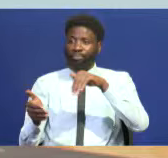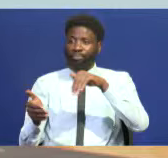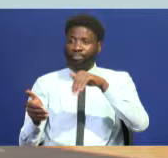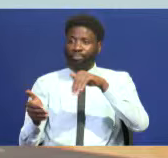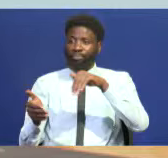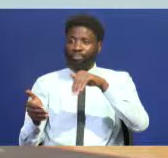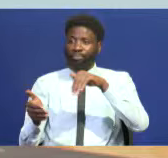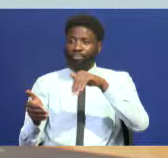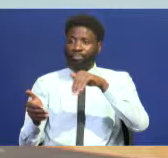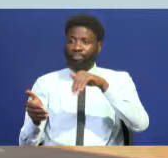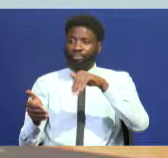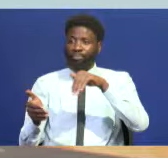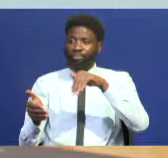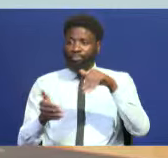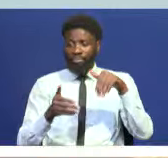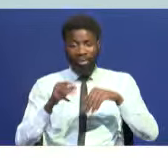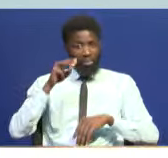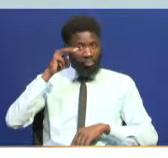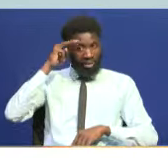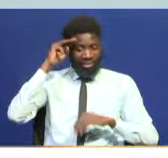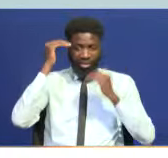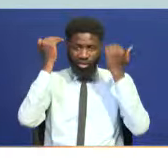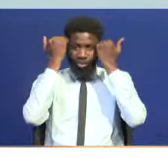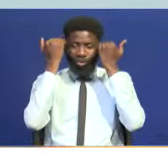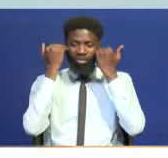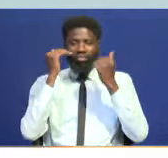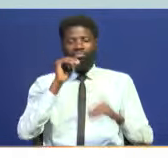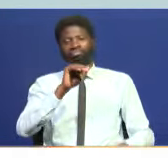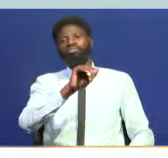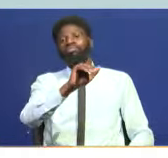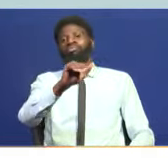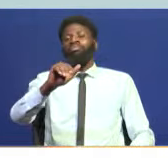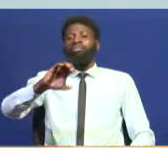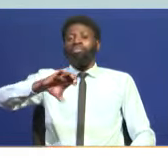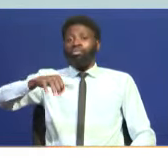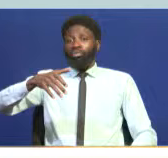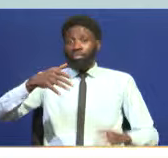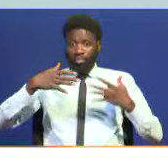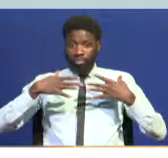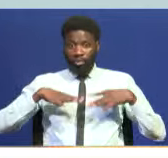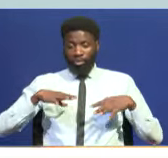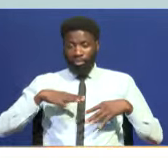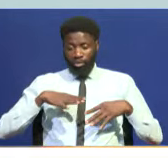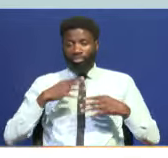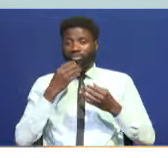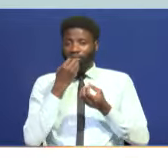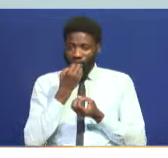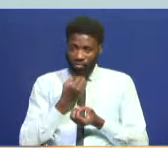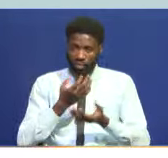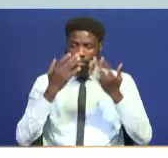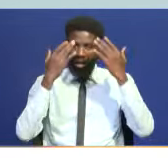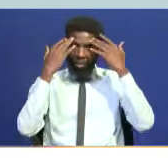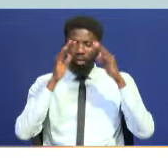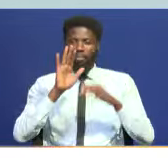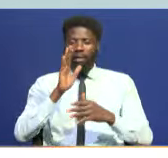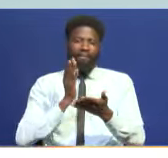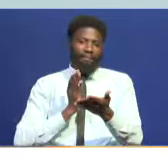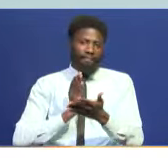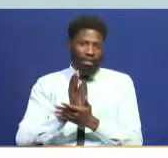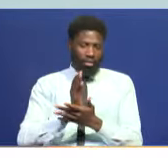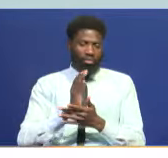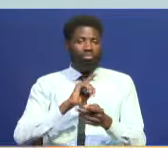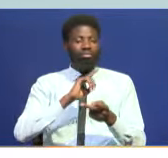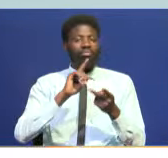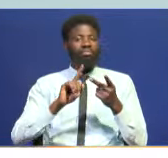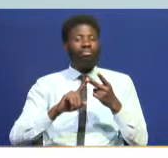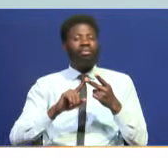Na mahakama ya Mandera imetoa hamasisho kwa wananchi wa kaunti hiyo kuhusu haki zao za kisheria, taratibu za mahakama na